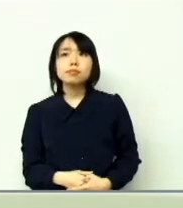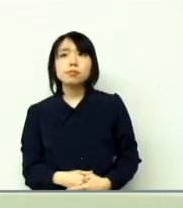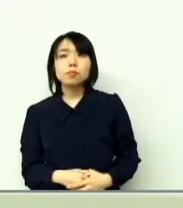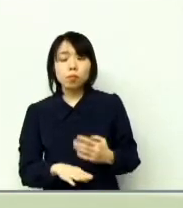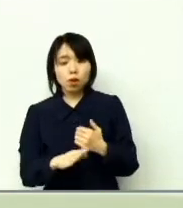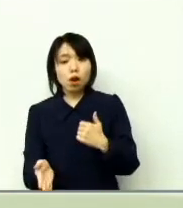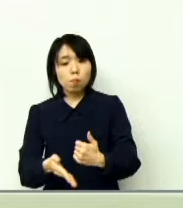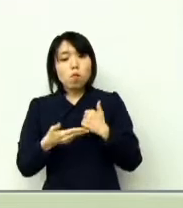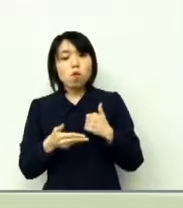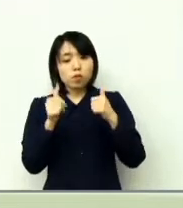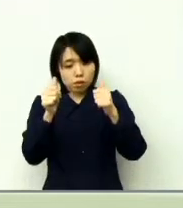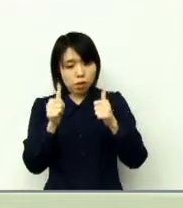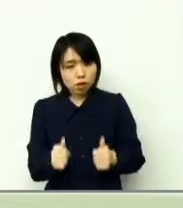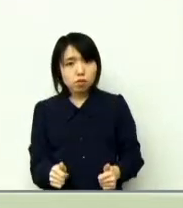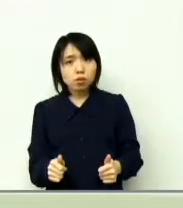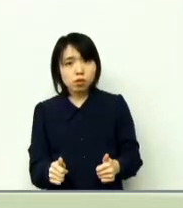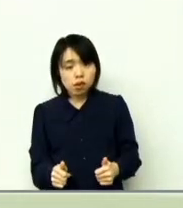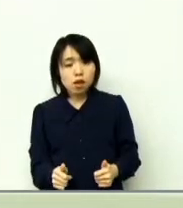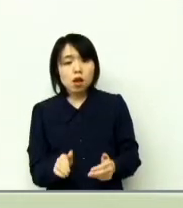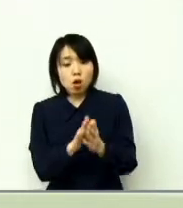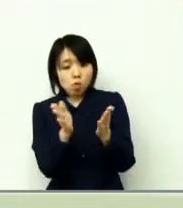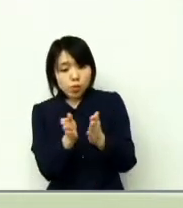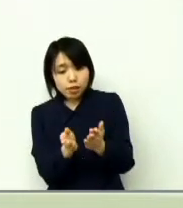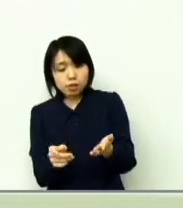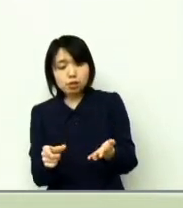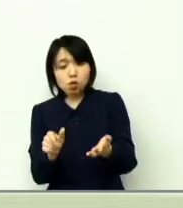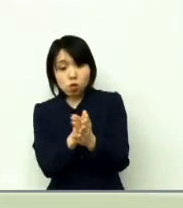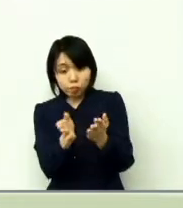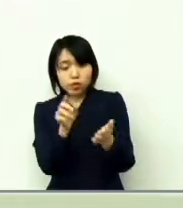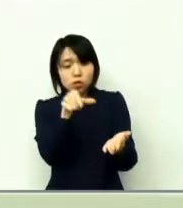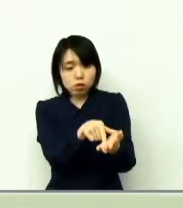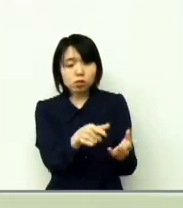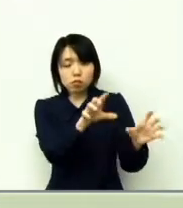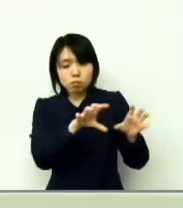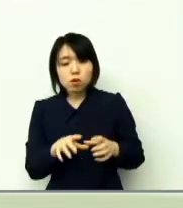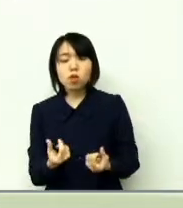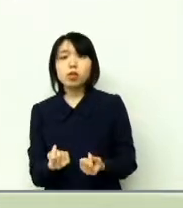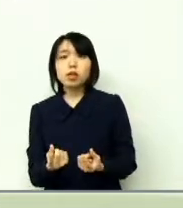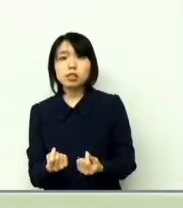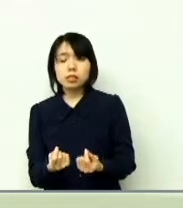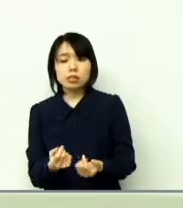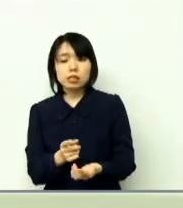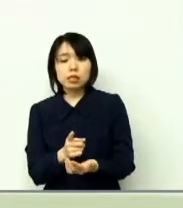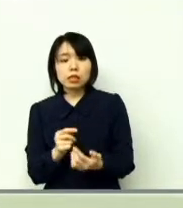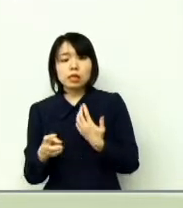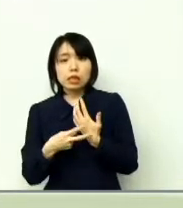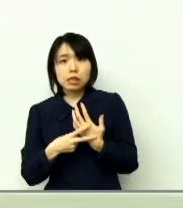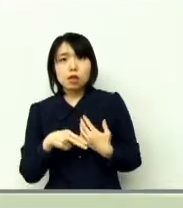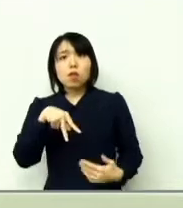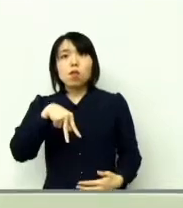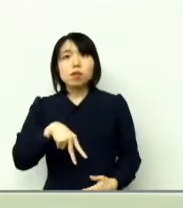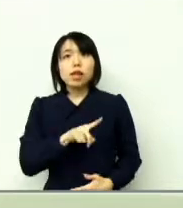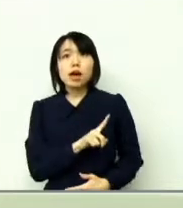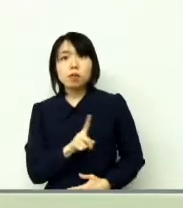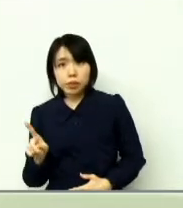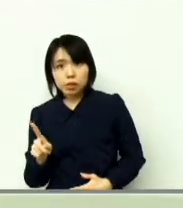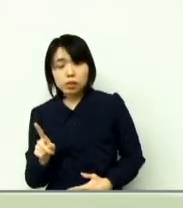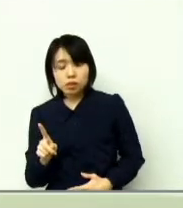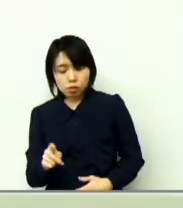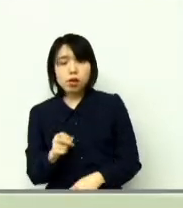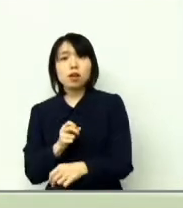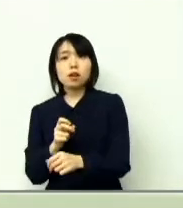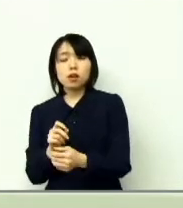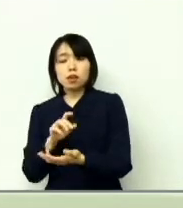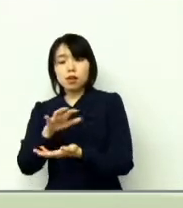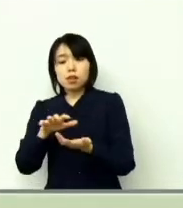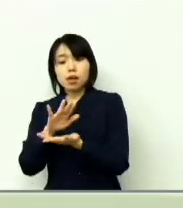して119救急ガイドにも掲載しておりますが、さいたま市医療ナビ、また埼玉県精神科情報センターなどの